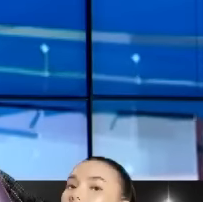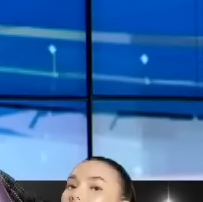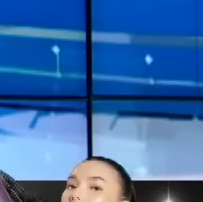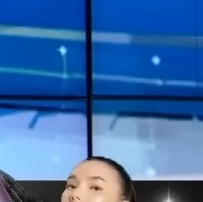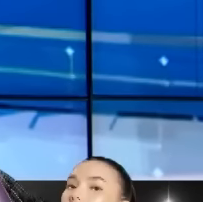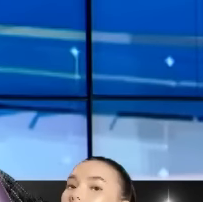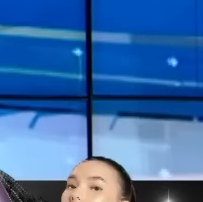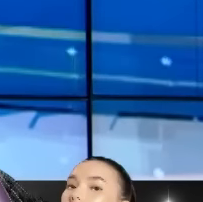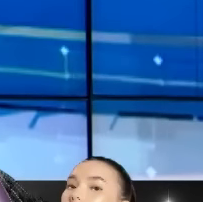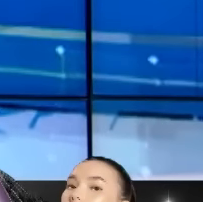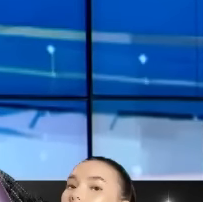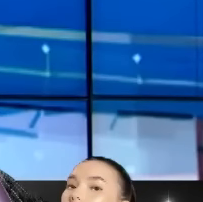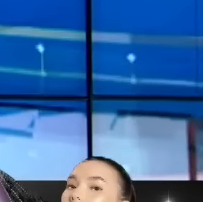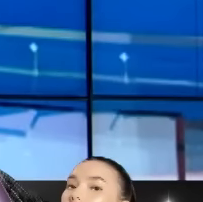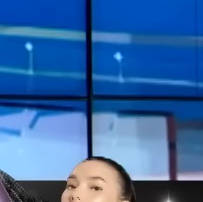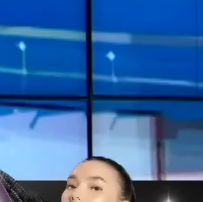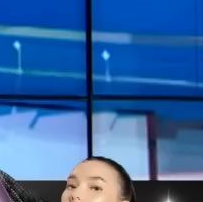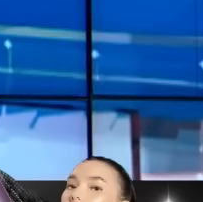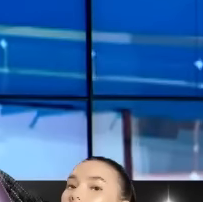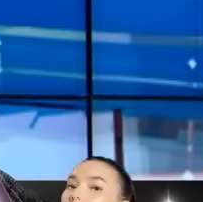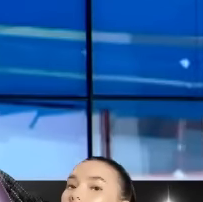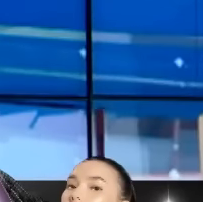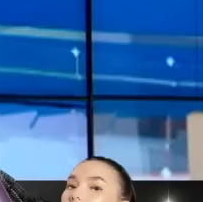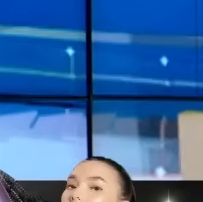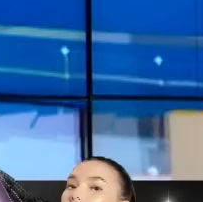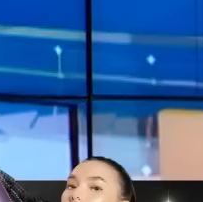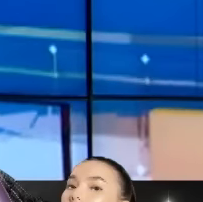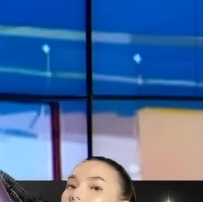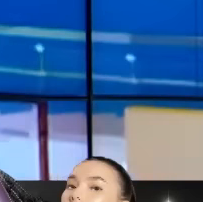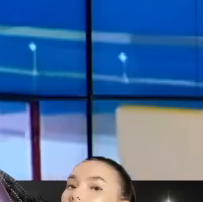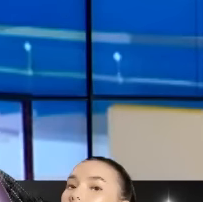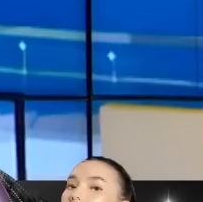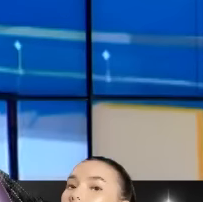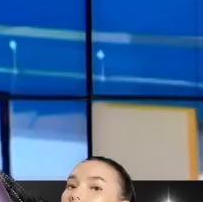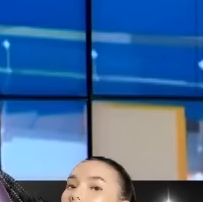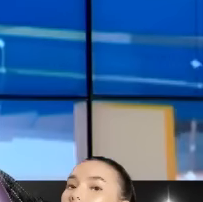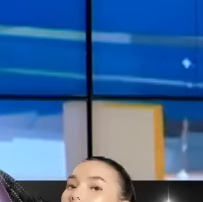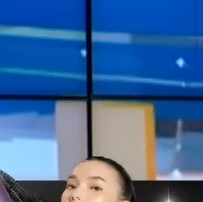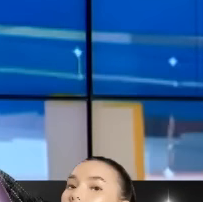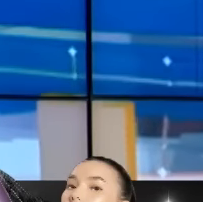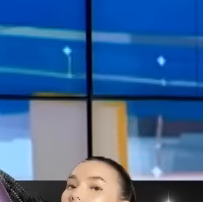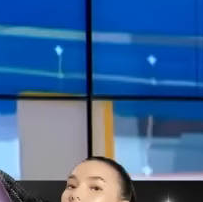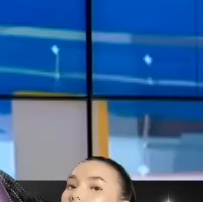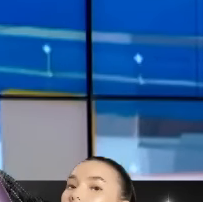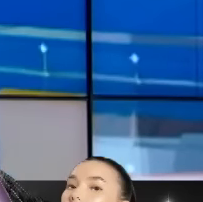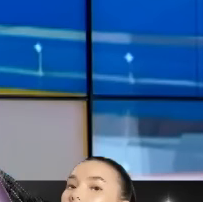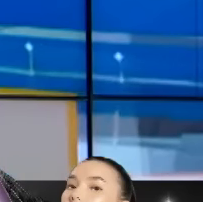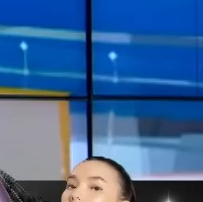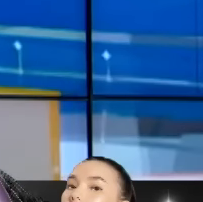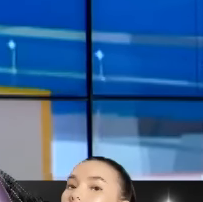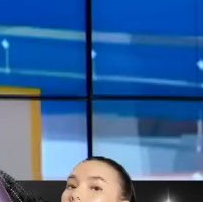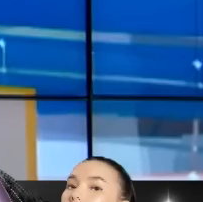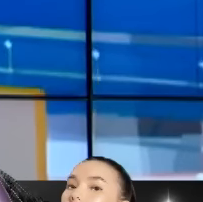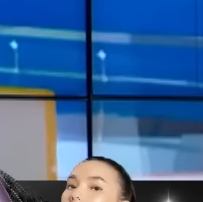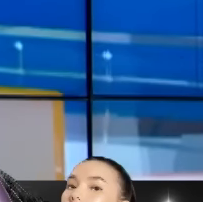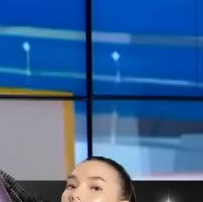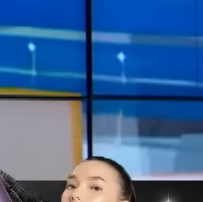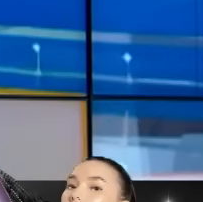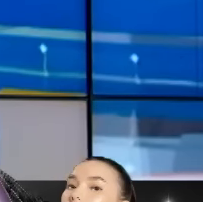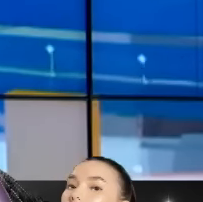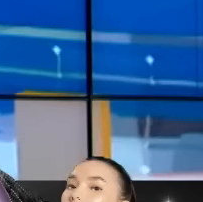Pemirsa, Kejaksaan Agung menangkap 3 hakim Pengadilan Negeri Surabaya dan seorang pengacara terkait suap dan gratifikasi vonis